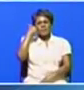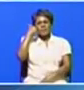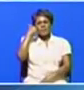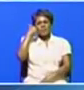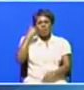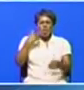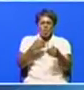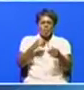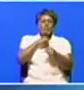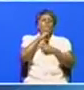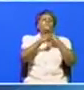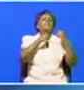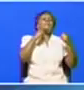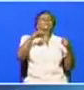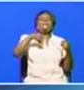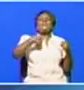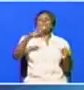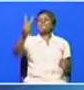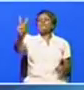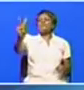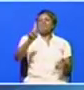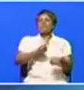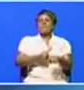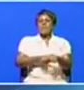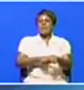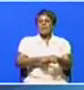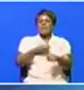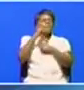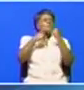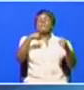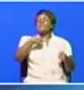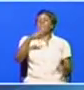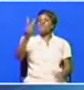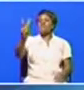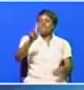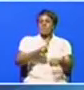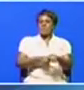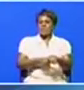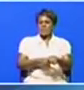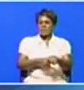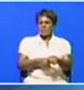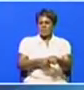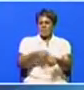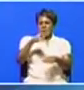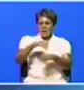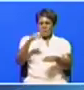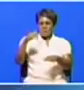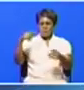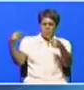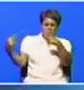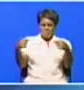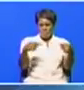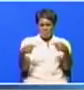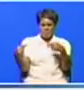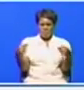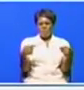Kidogo nichukue maisha yangu mara mbili. Lakini ulitaka kujiua? Ndio. Kwa sababu hizo athari za vita ambavyo uliviona.